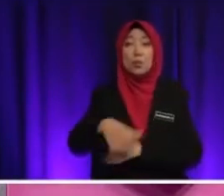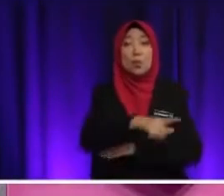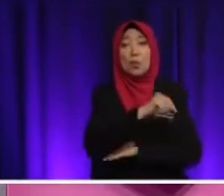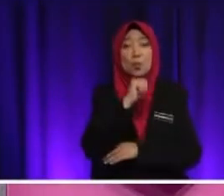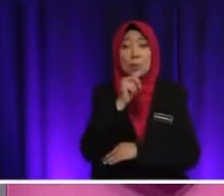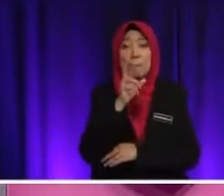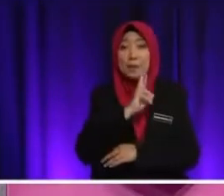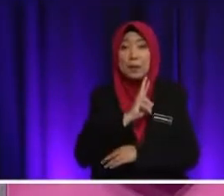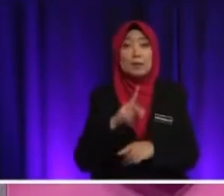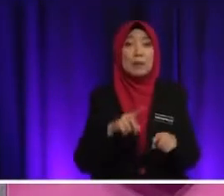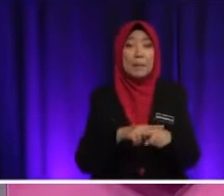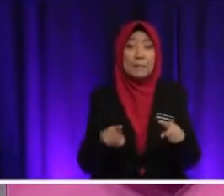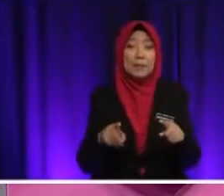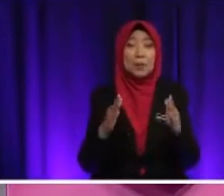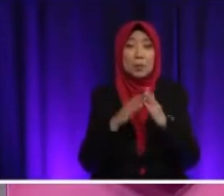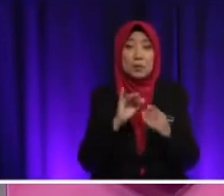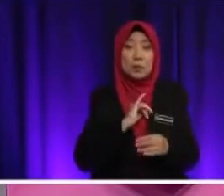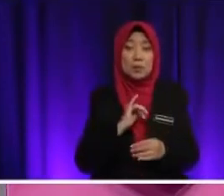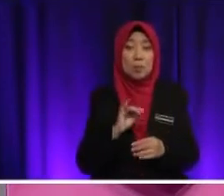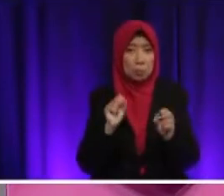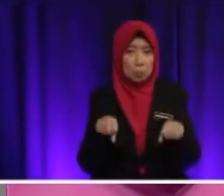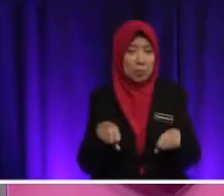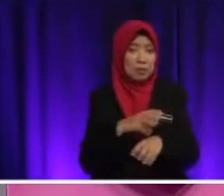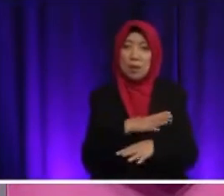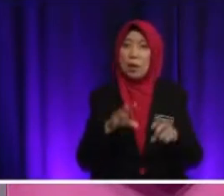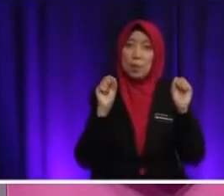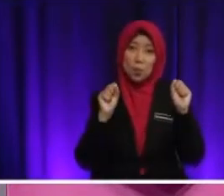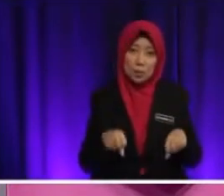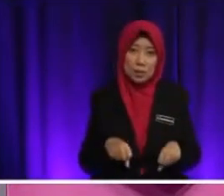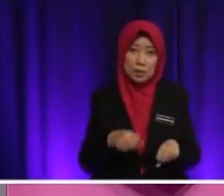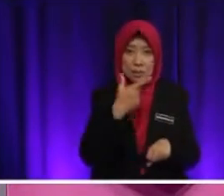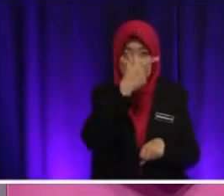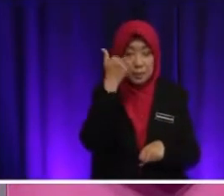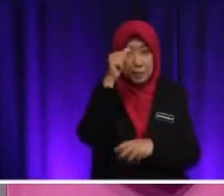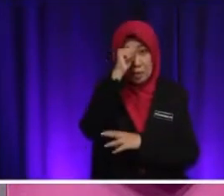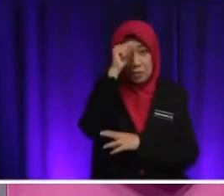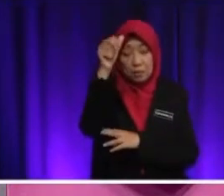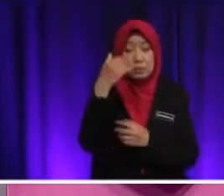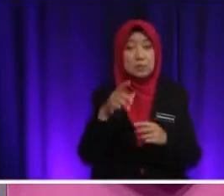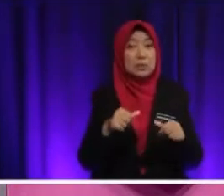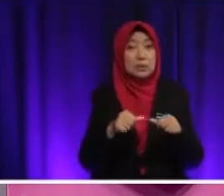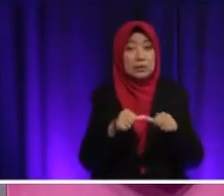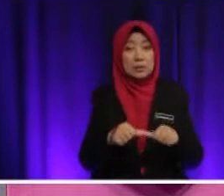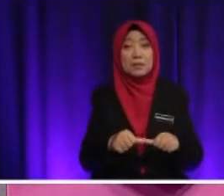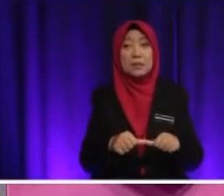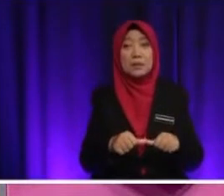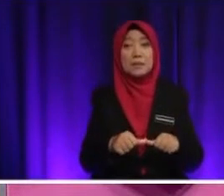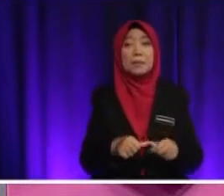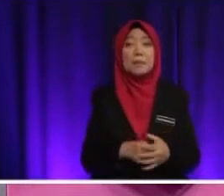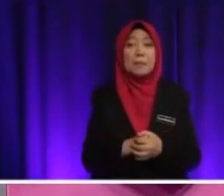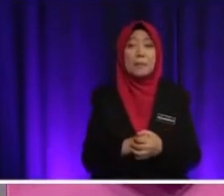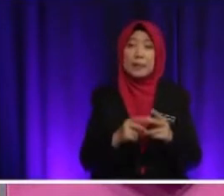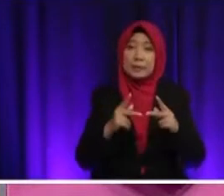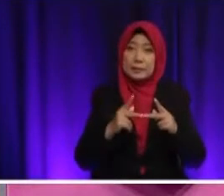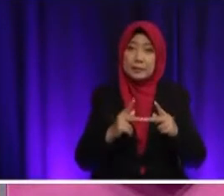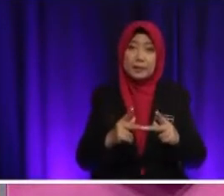bagaimana kejatuhan Fir'aun, kemusnahan Fir'aun dan sebagainya. Itulah sunnatullah. Boleh ubah tak? Tak boleh. Tak boleh ubah. Sebab dia adalah kekal